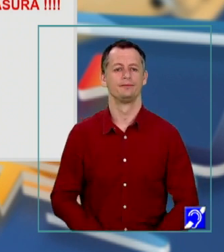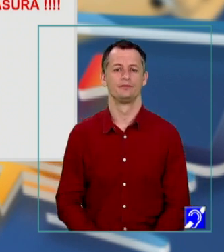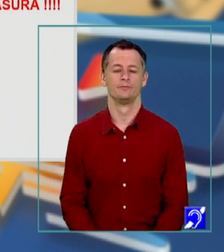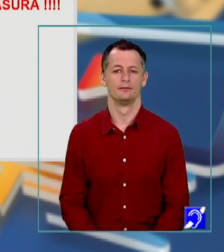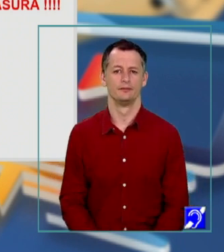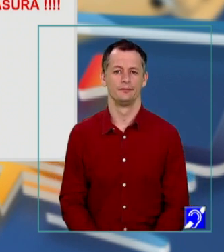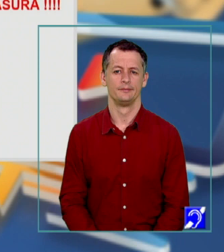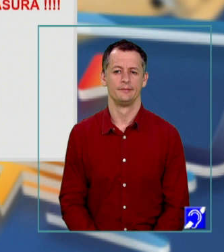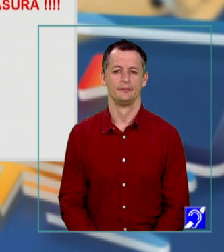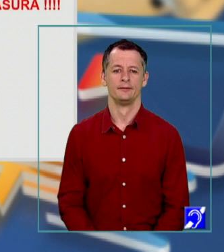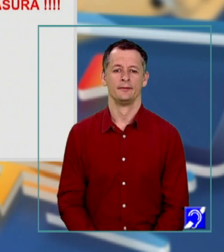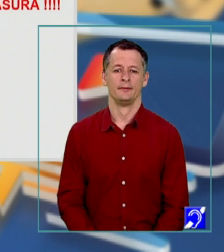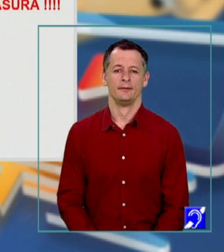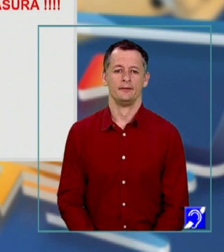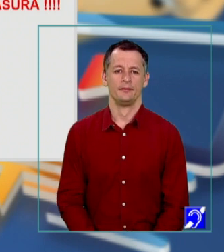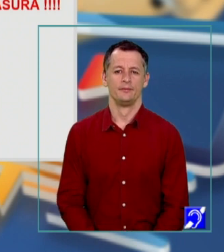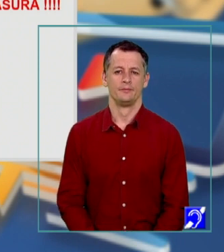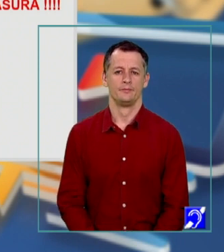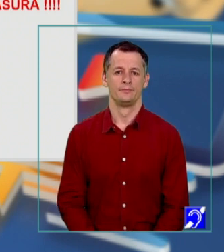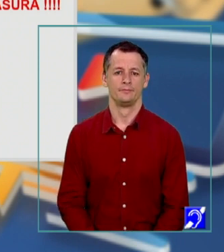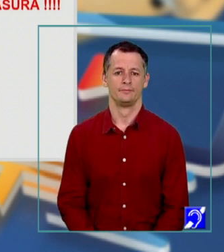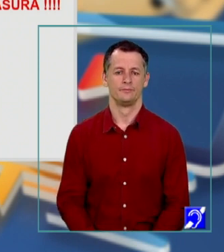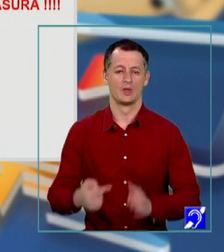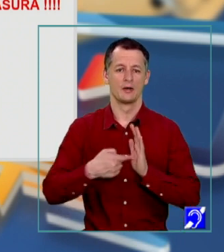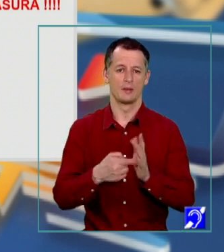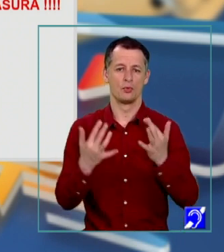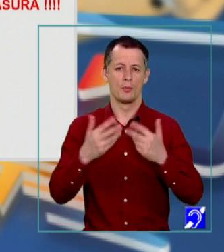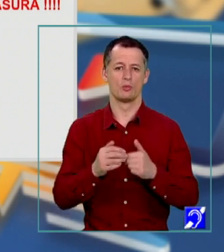puțin mai devreme. Exprimăm numărul de moli